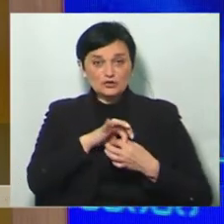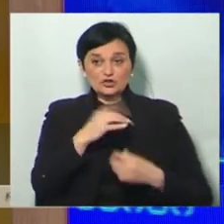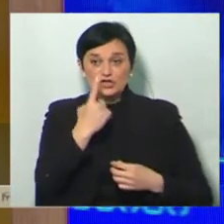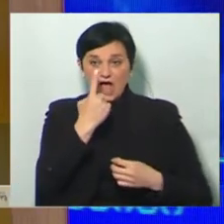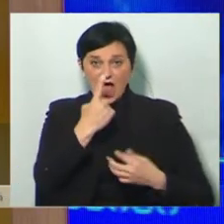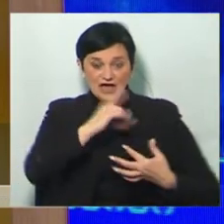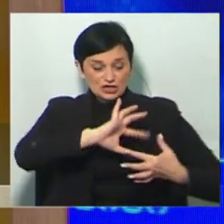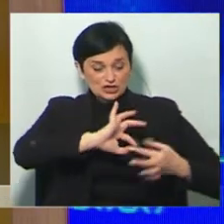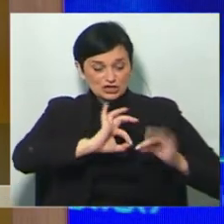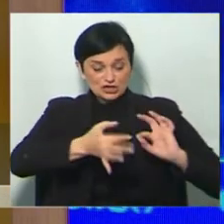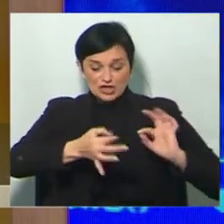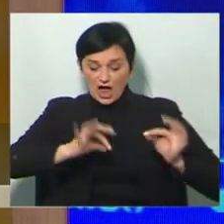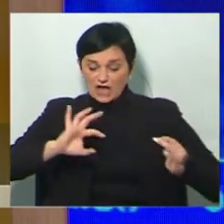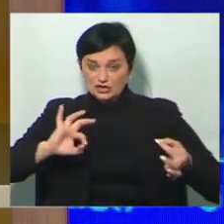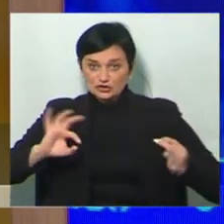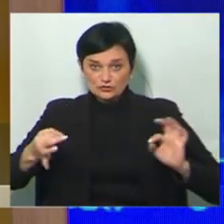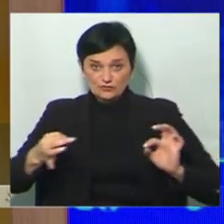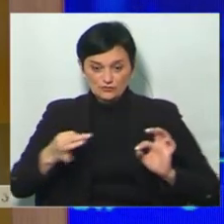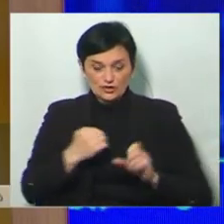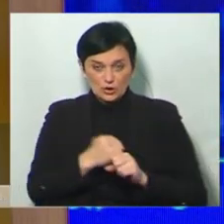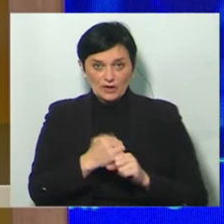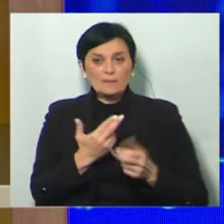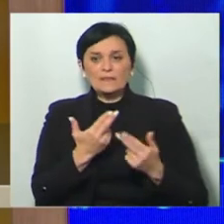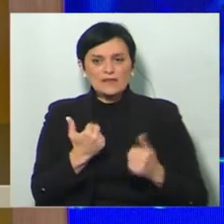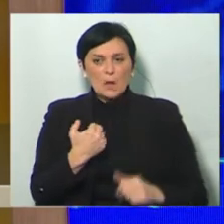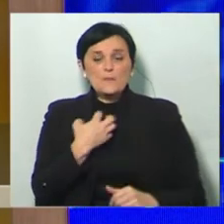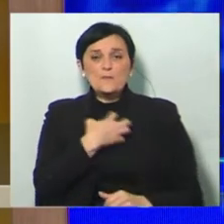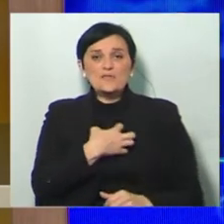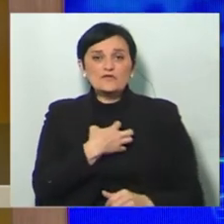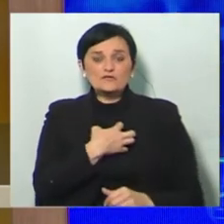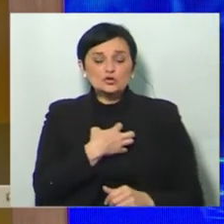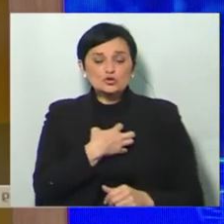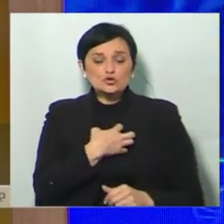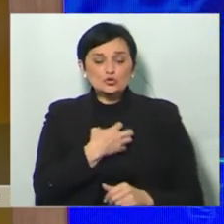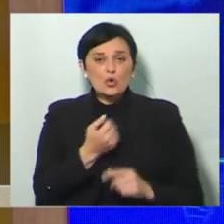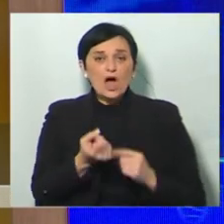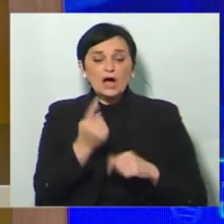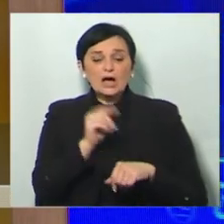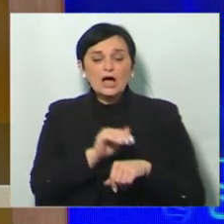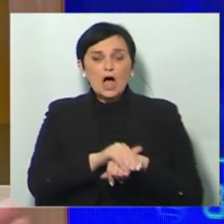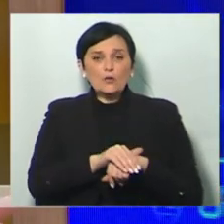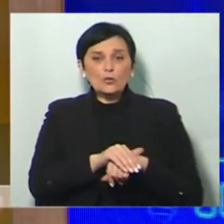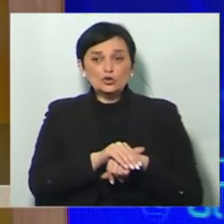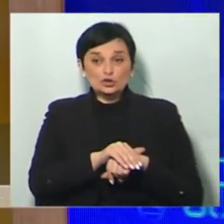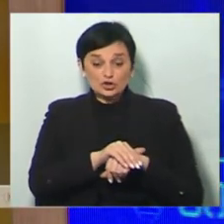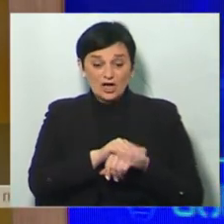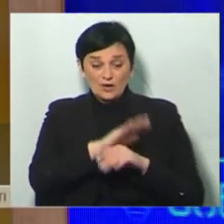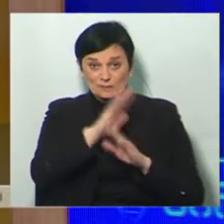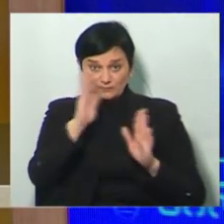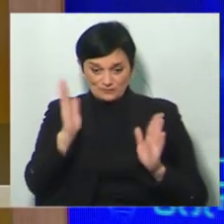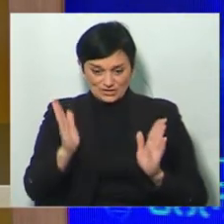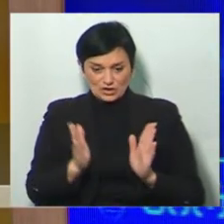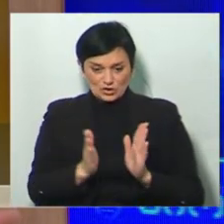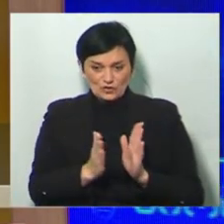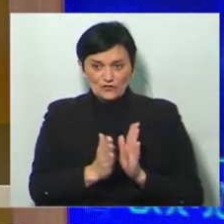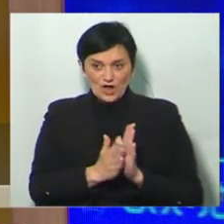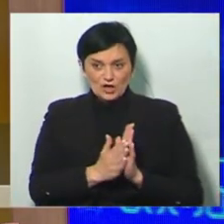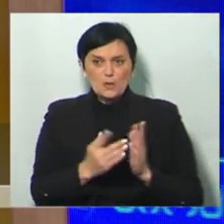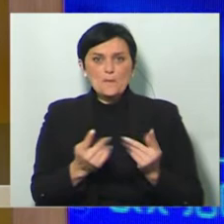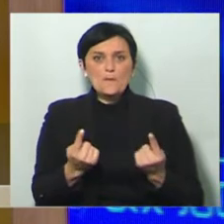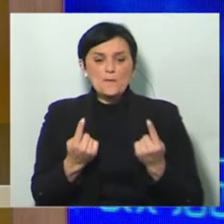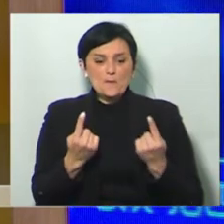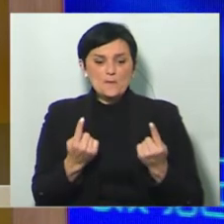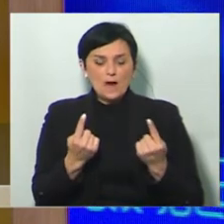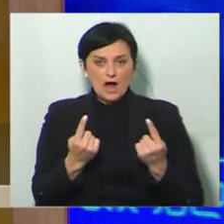საერთო ჯაჭვში ავკინძეთ. Მაგრამ კიდევ უფრო მნიშვნელოვანი აღმოჩნდა, აი ამ ყველაფრის მერე, როდესაც მასშტაბი